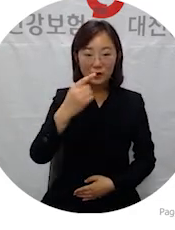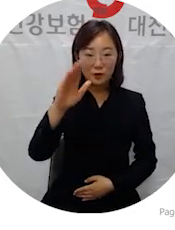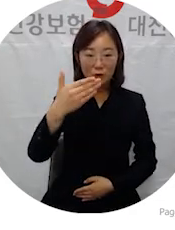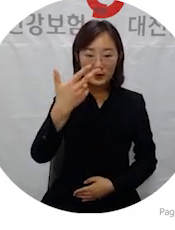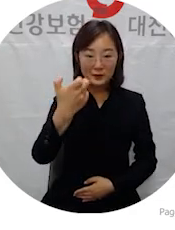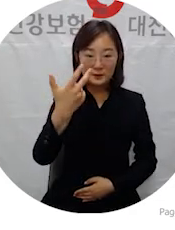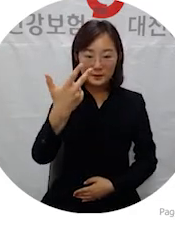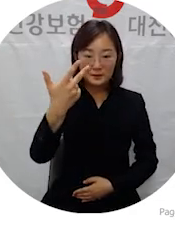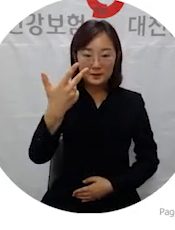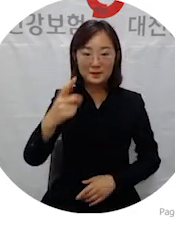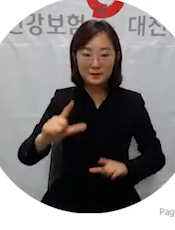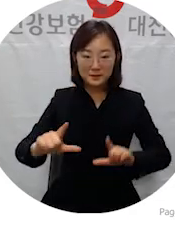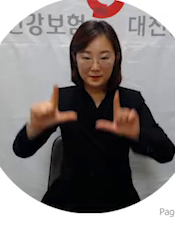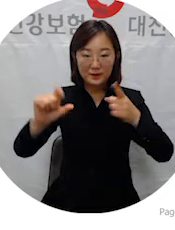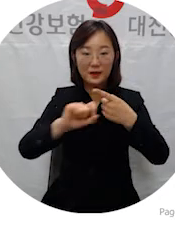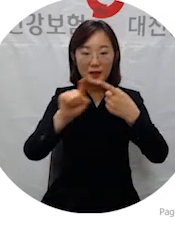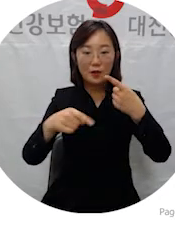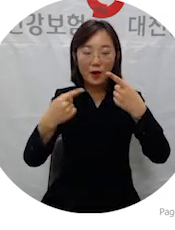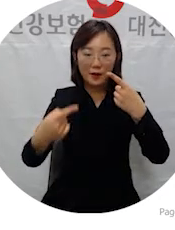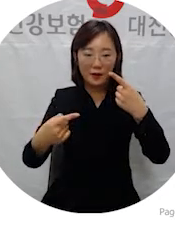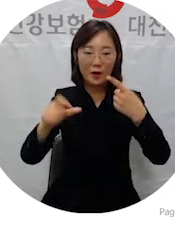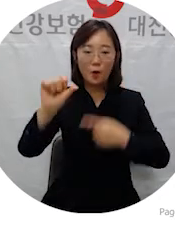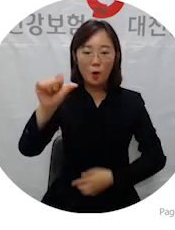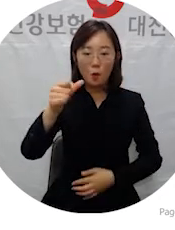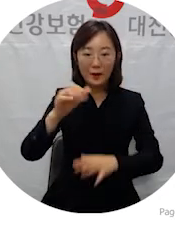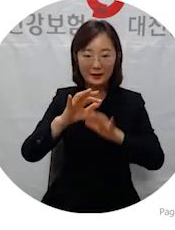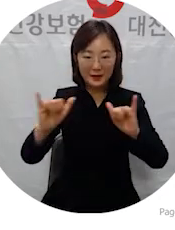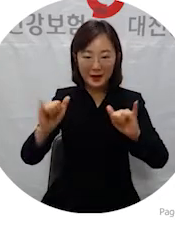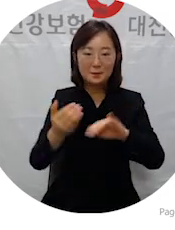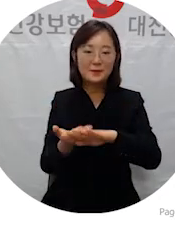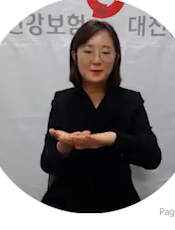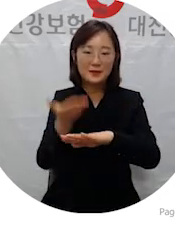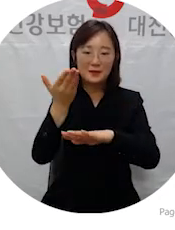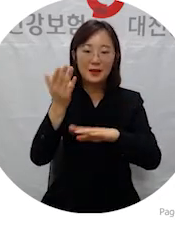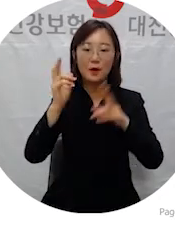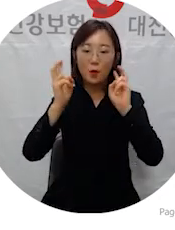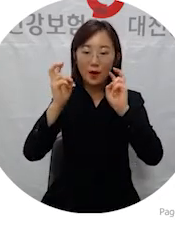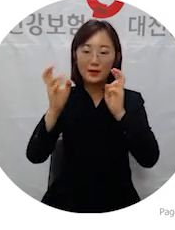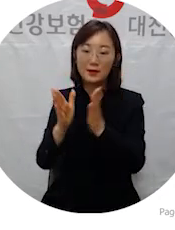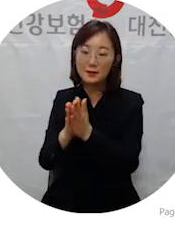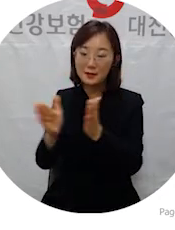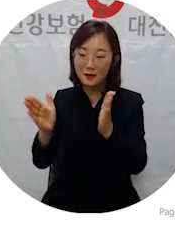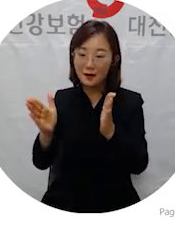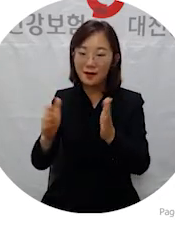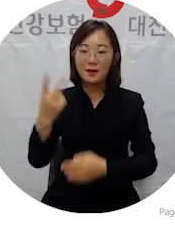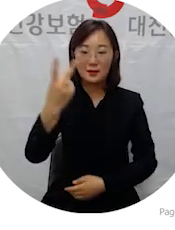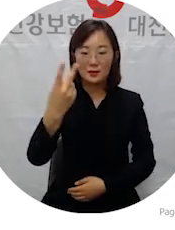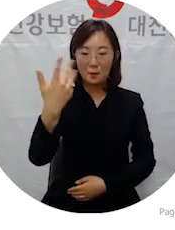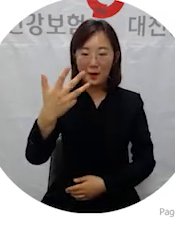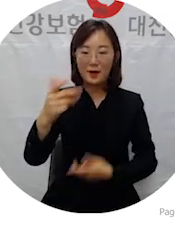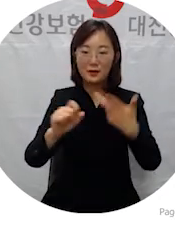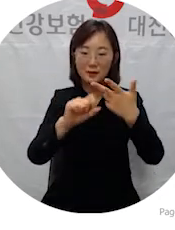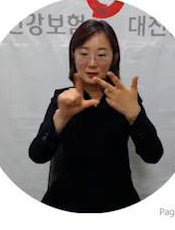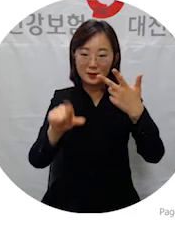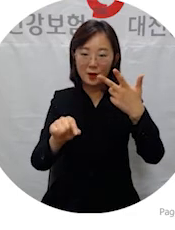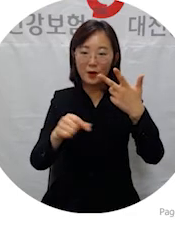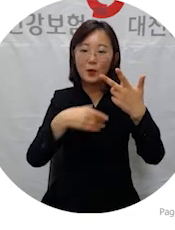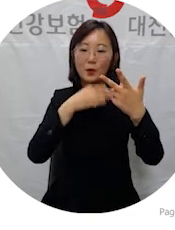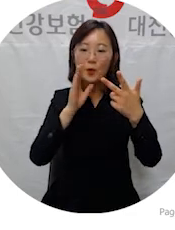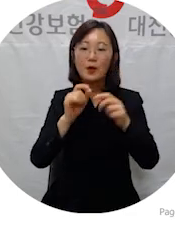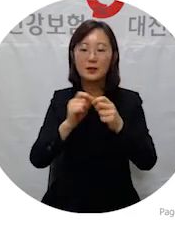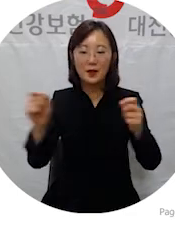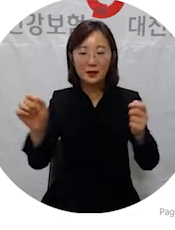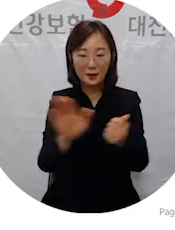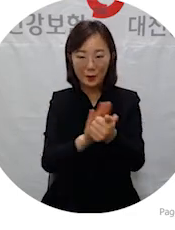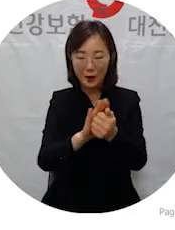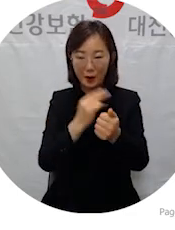1977년 1월 1일 500인 이상 사업장 근로자 적용으로부터 2008년 7월 노인장기